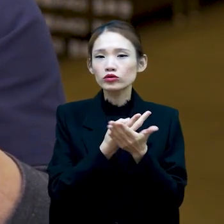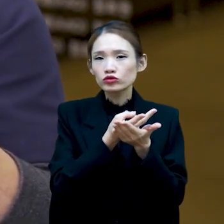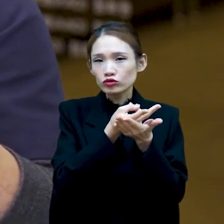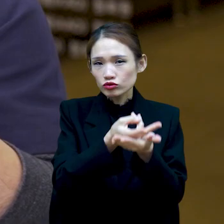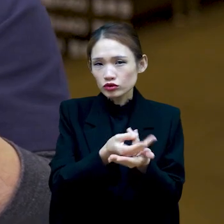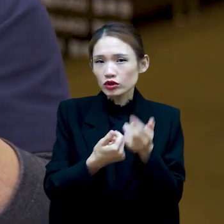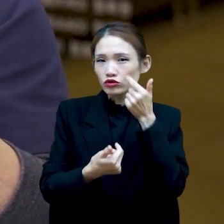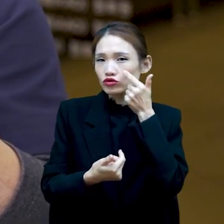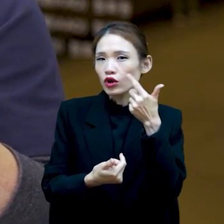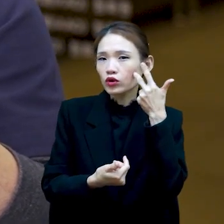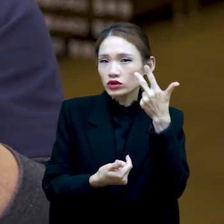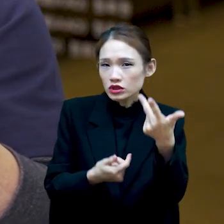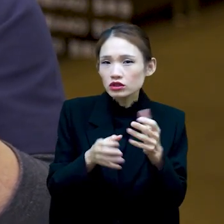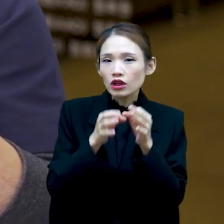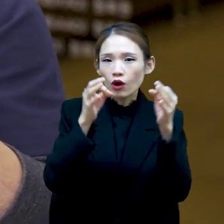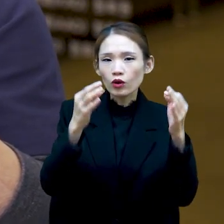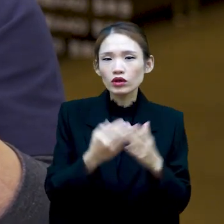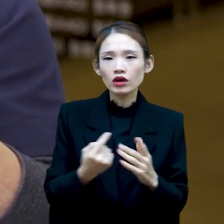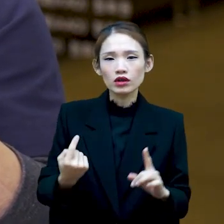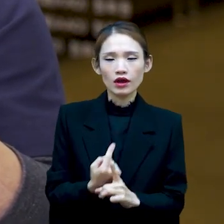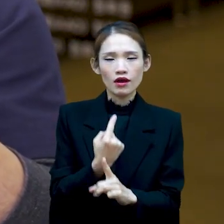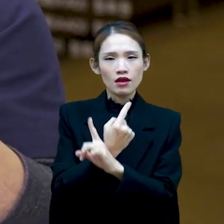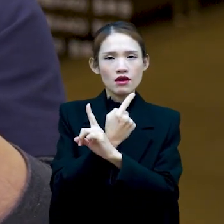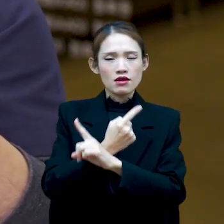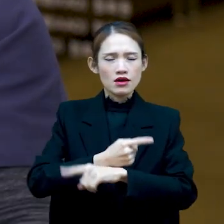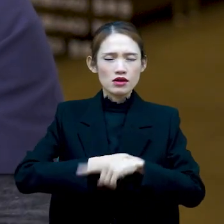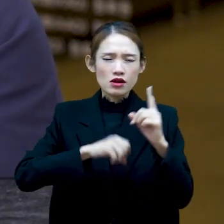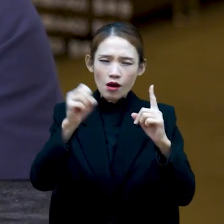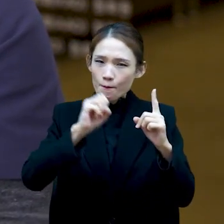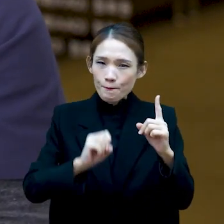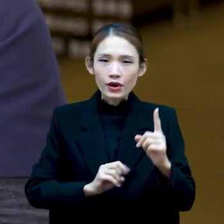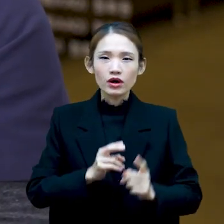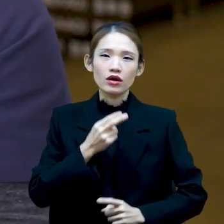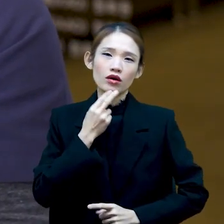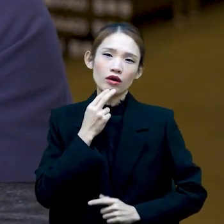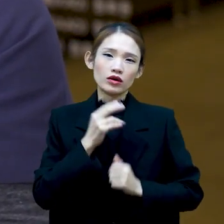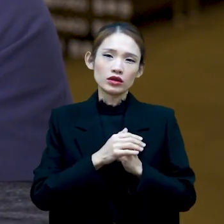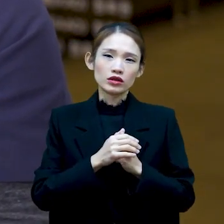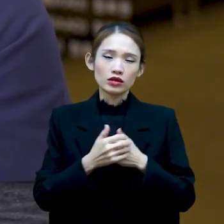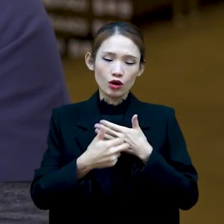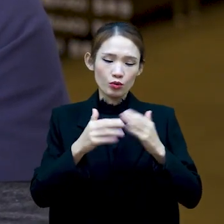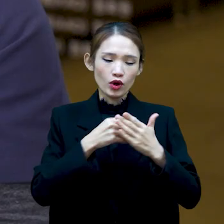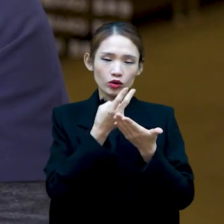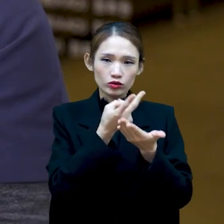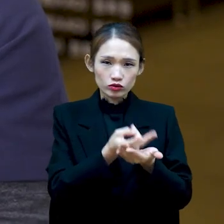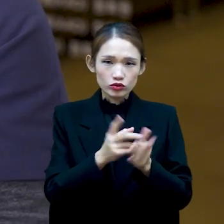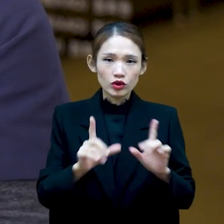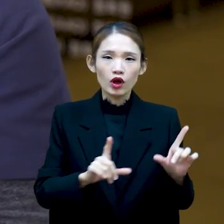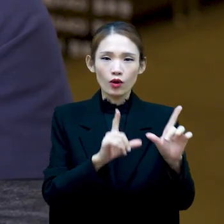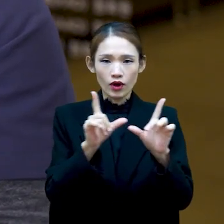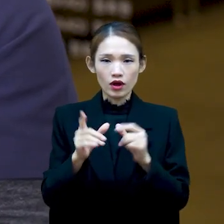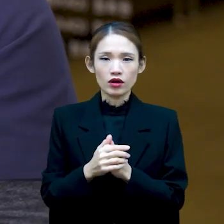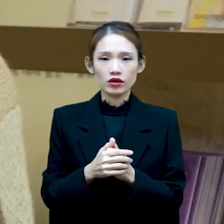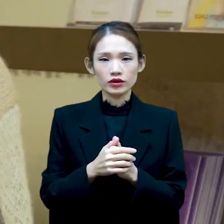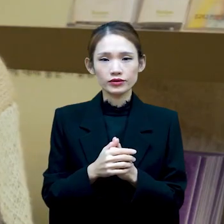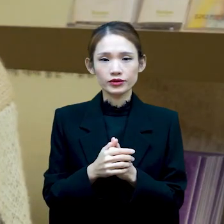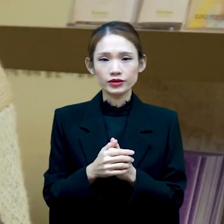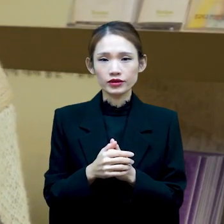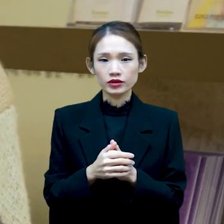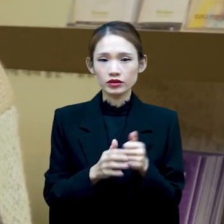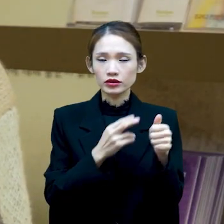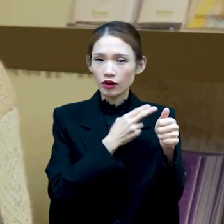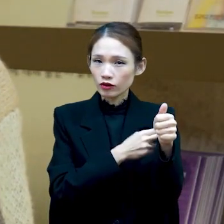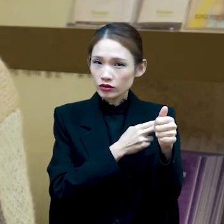병원 입원한 6, 7개월 동안에 개선이 1도 없었어요. 그래가지고 좀 짧게 병원에 있다가 좀 나오게 됐죠.